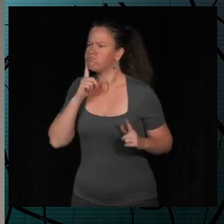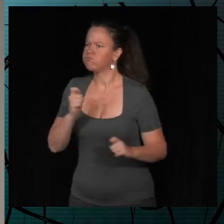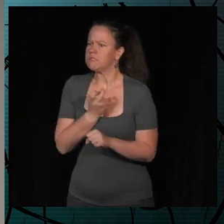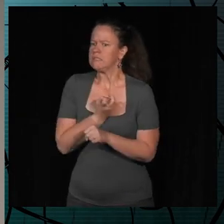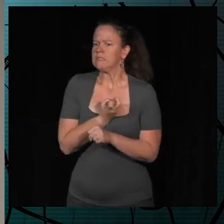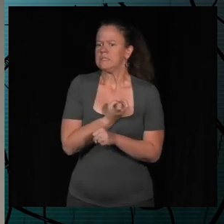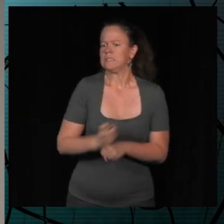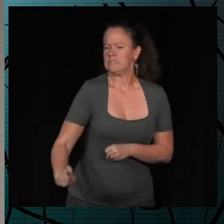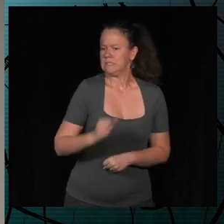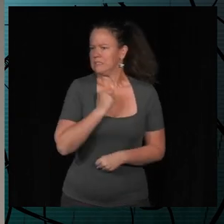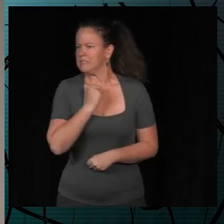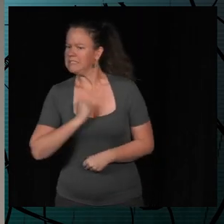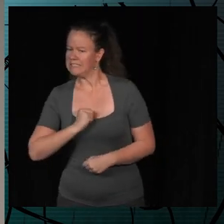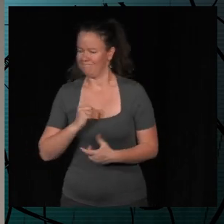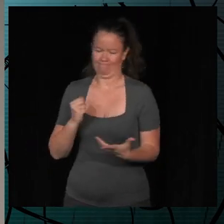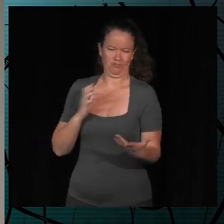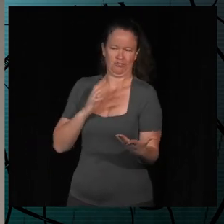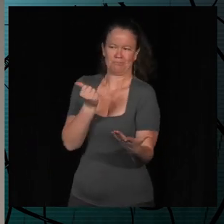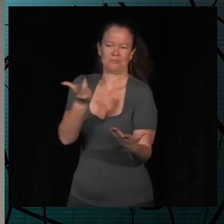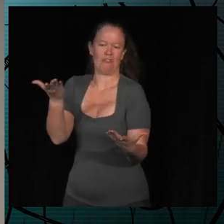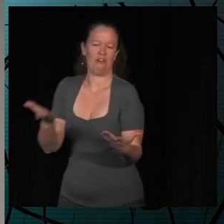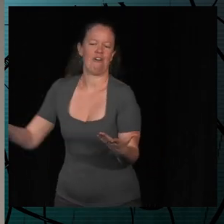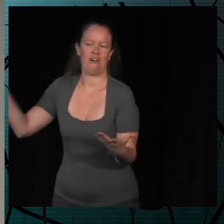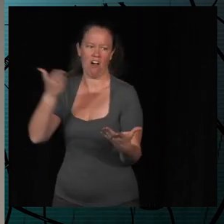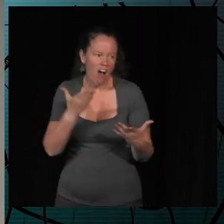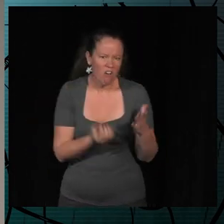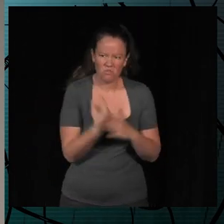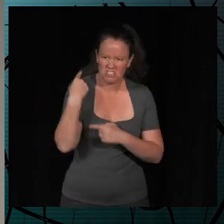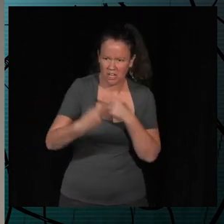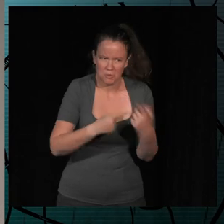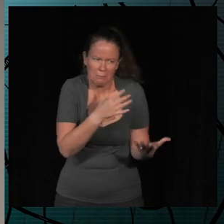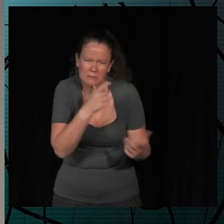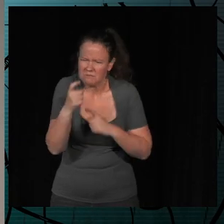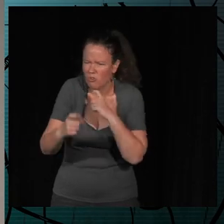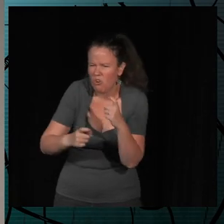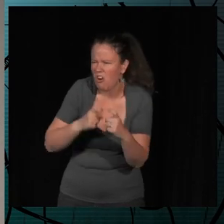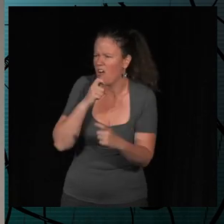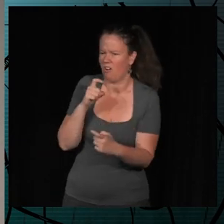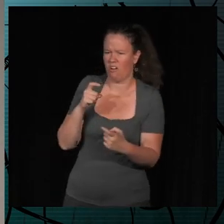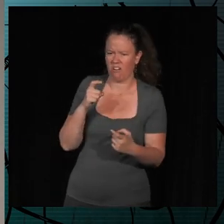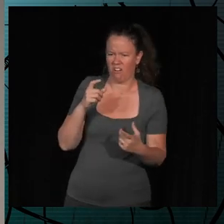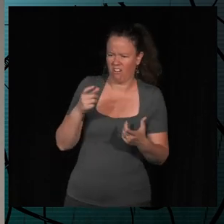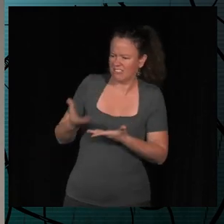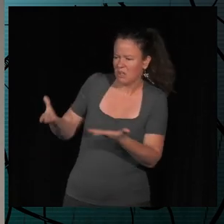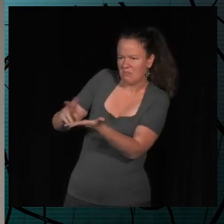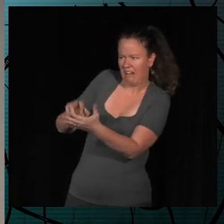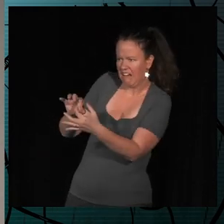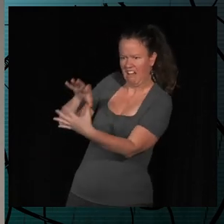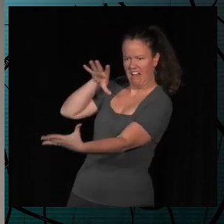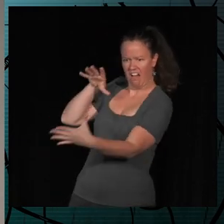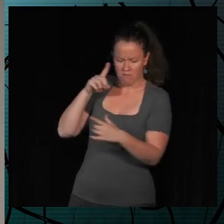leurs usages par les jeunes générations il les rendrait violents déconnectés de la réalité serait source d'addiction et